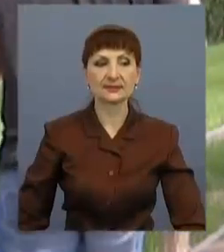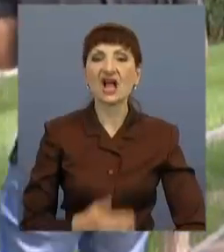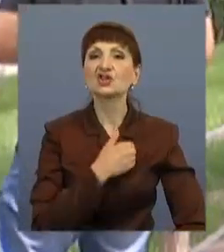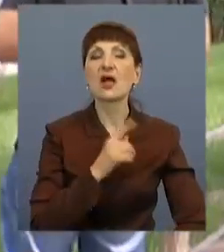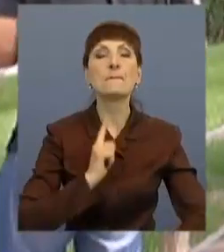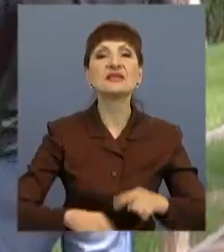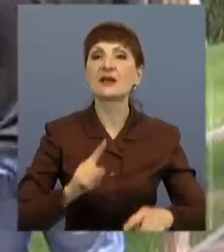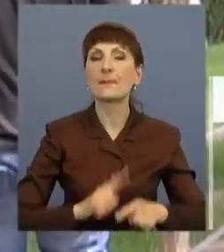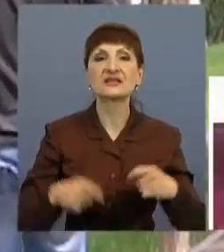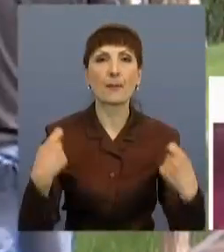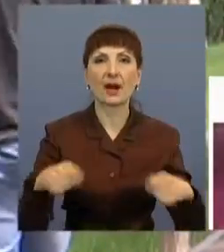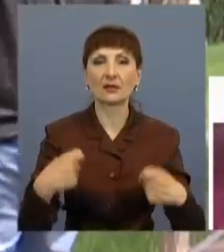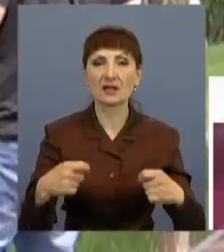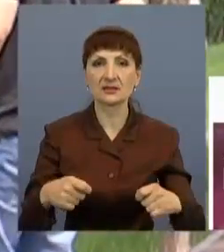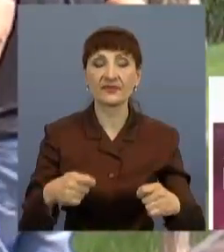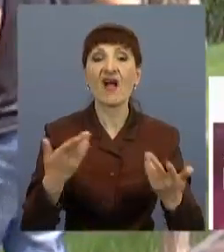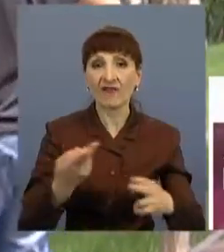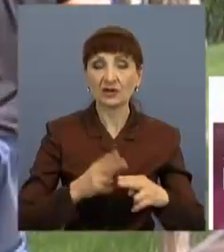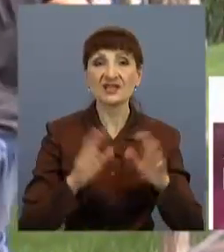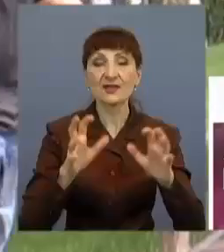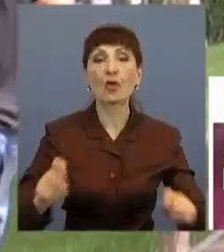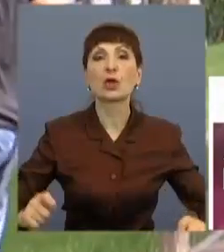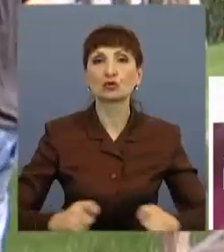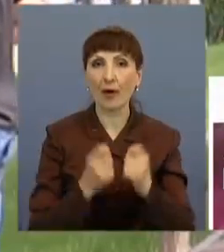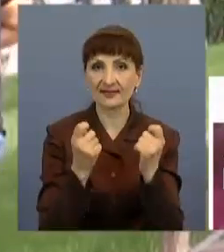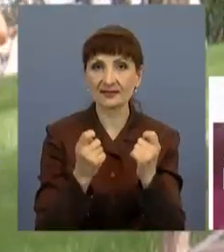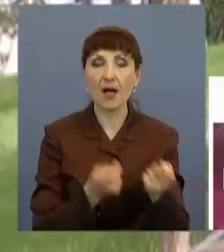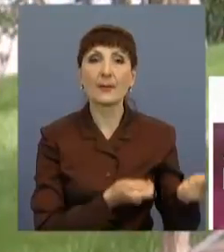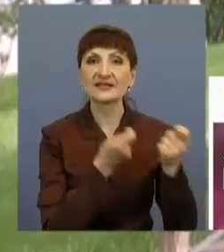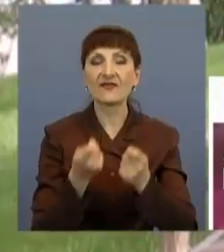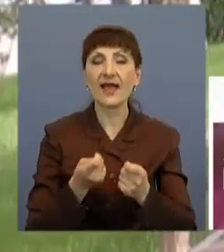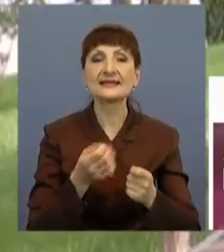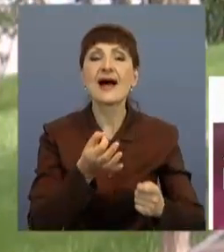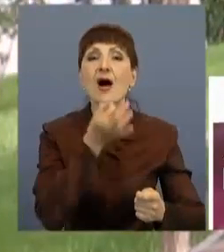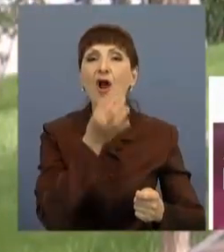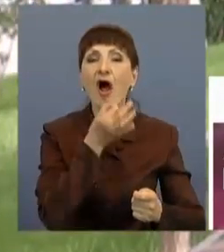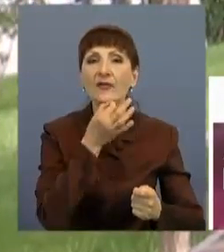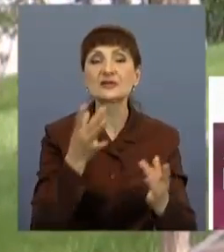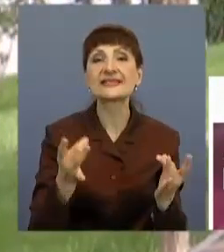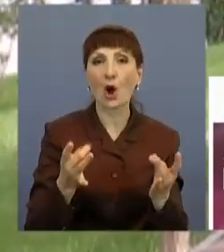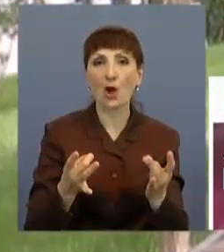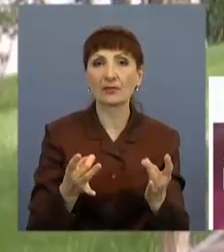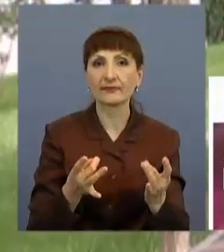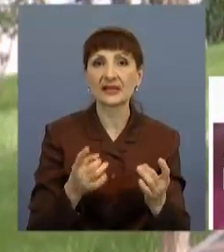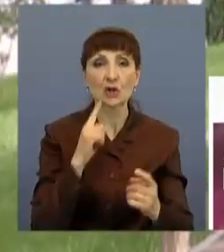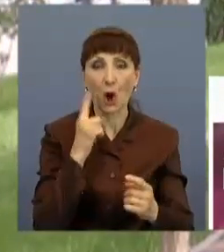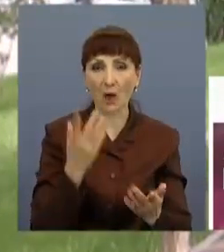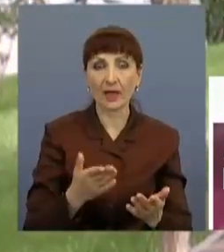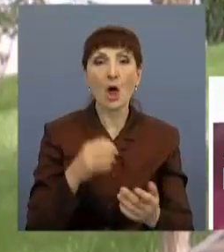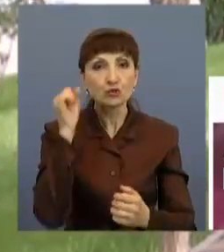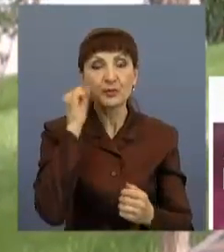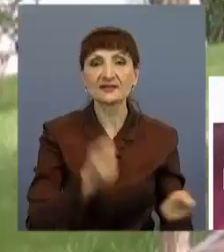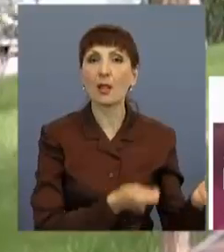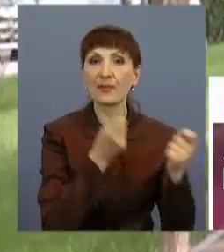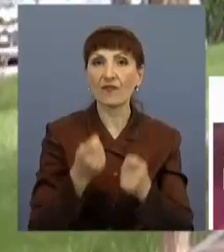Желанием быстро охватить рынок, вот эти нормы нарушаются. То есть поставляются недозревшие продукты. частности, вот из Узбекистана,